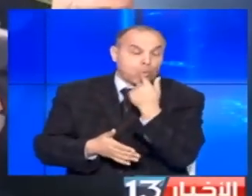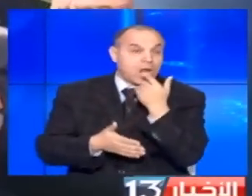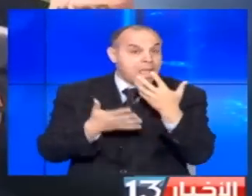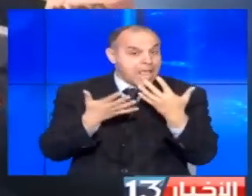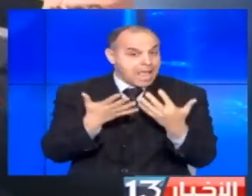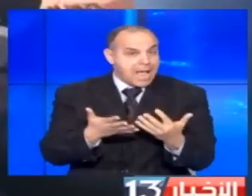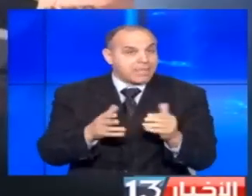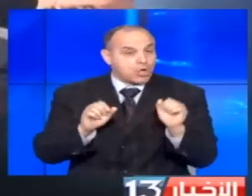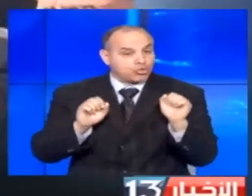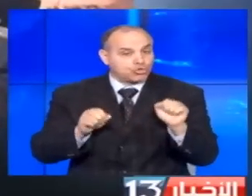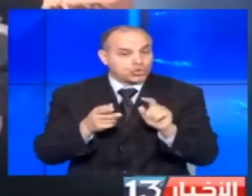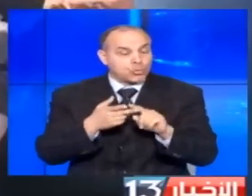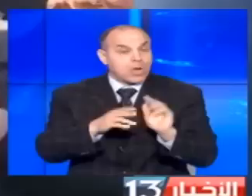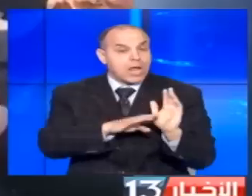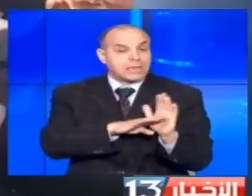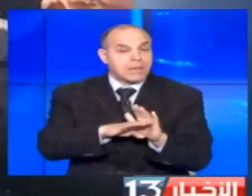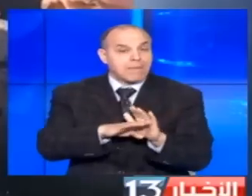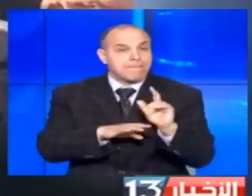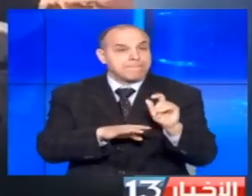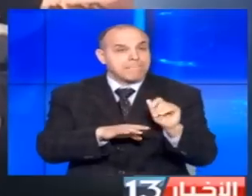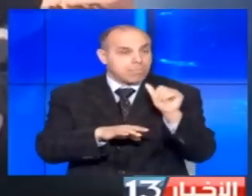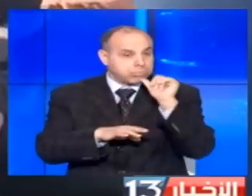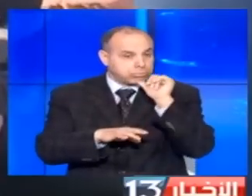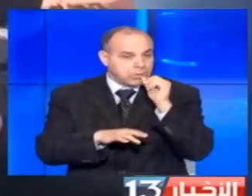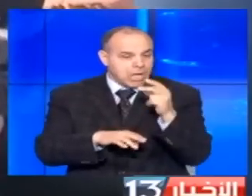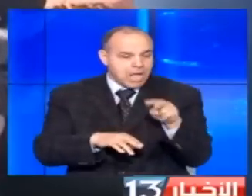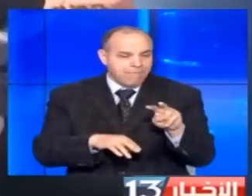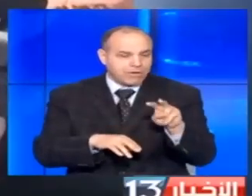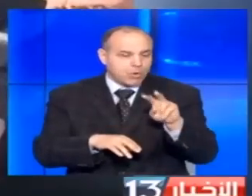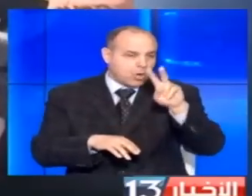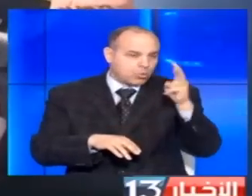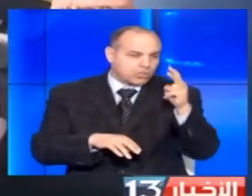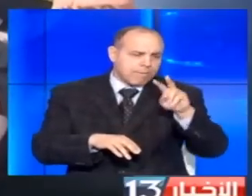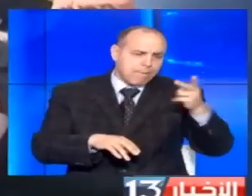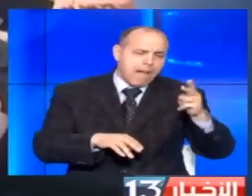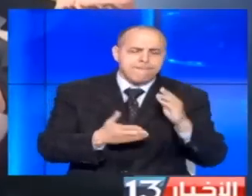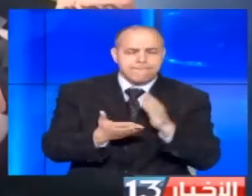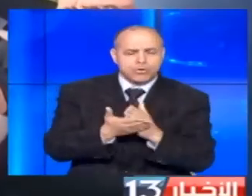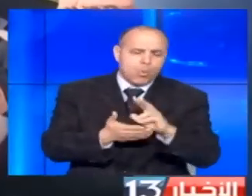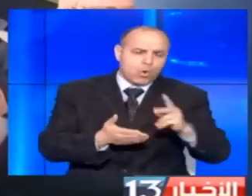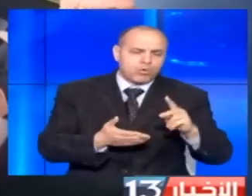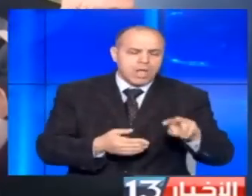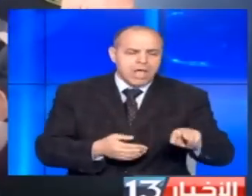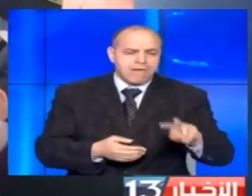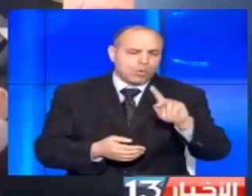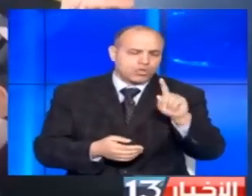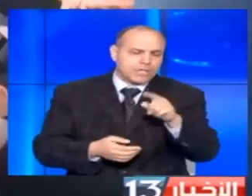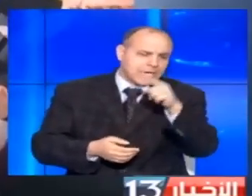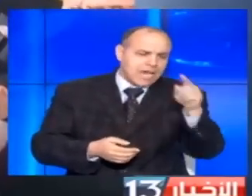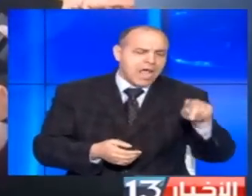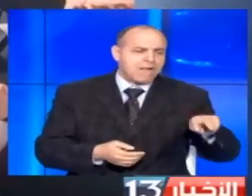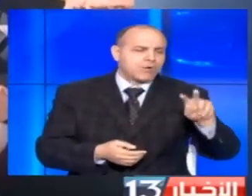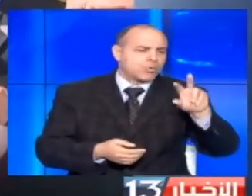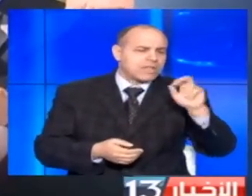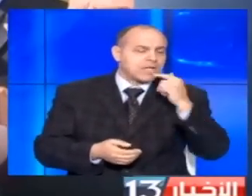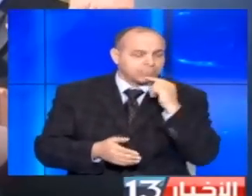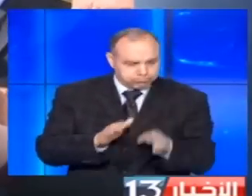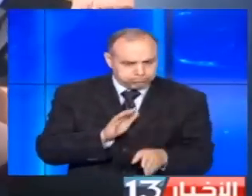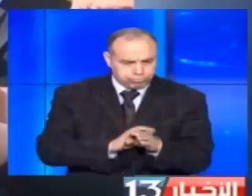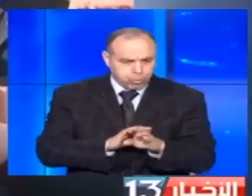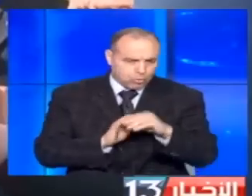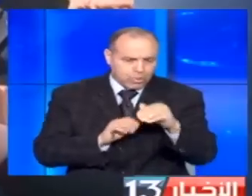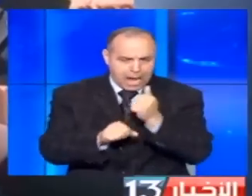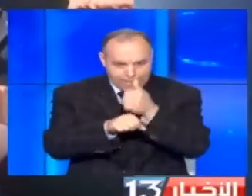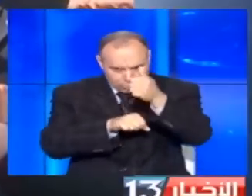هذايا باش يمكنا من ضمان الما شراب الى حدود 2021 ثم مشاريع اخرى من 2021 ل 2030 ان شاء الله باش نطلق فيها